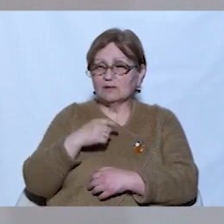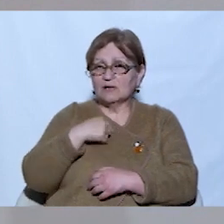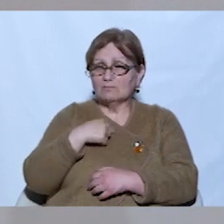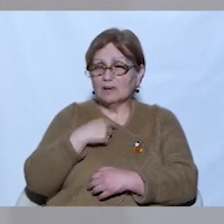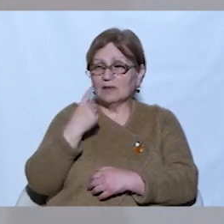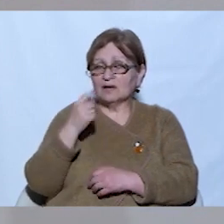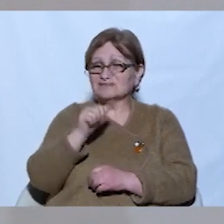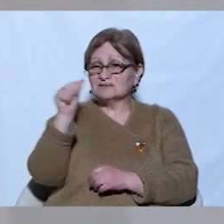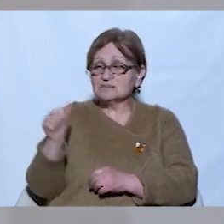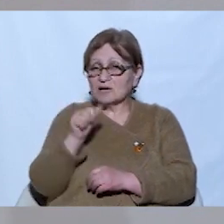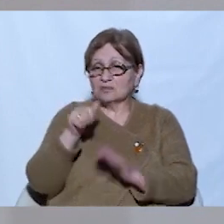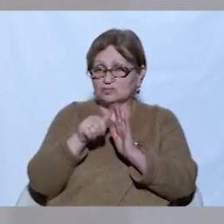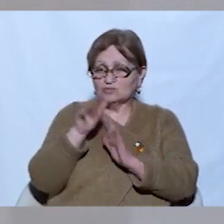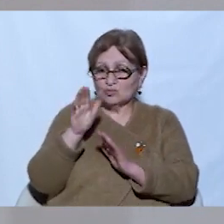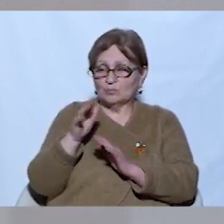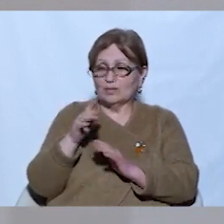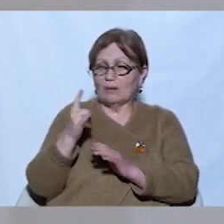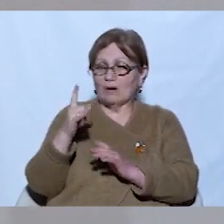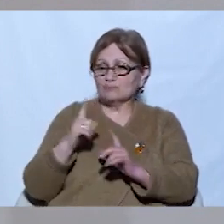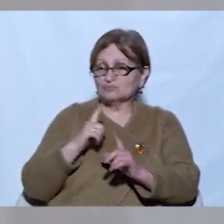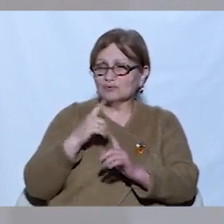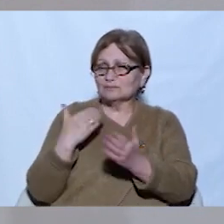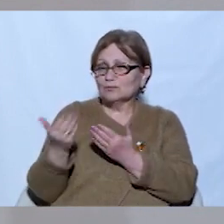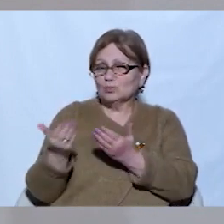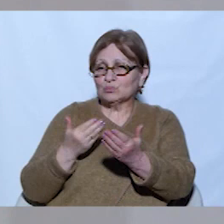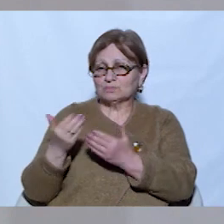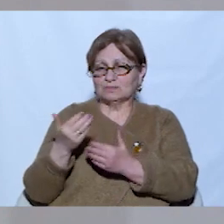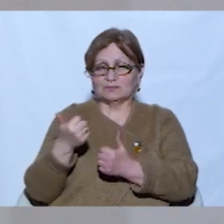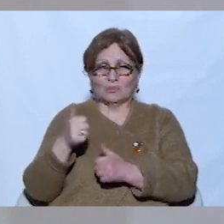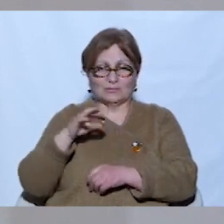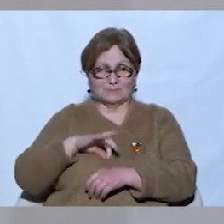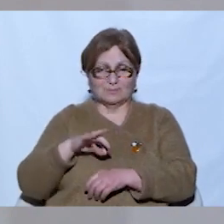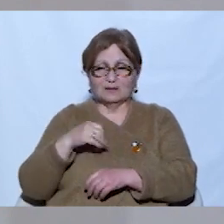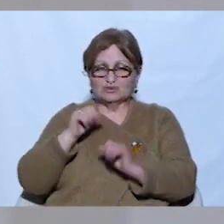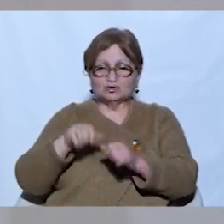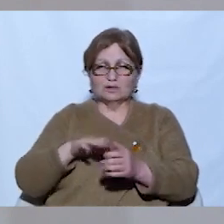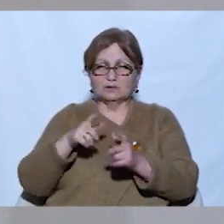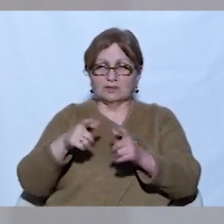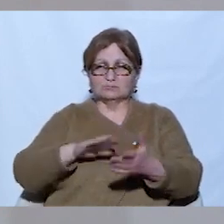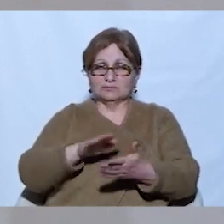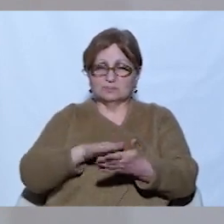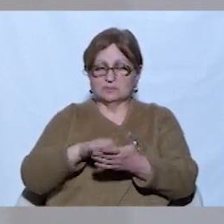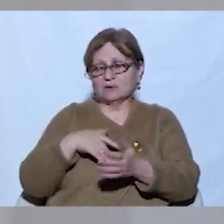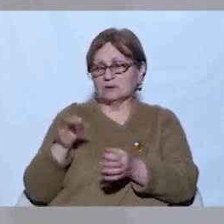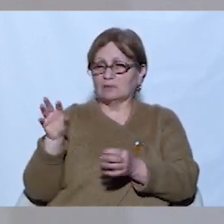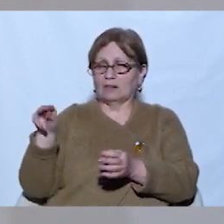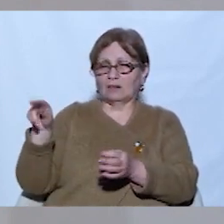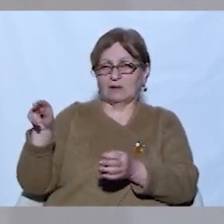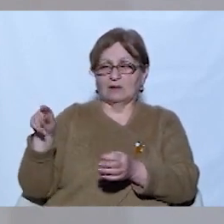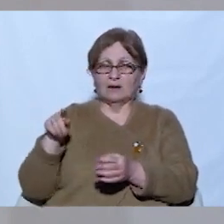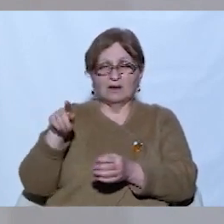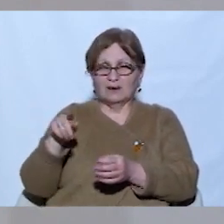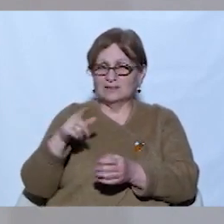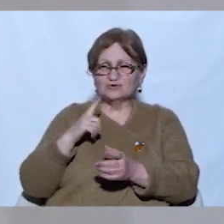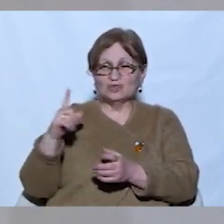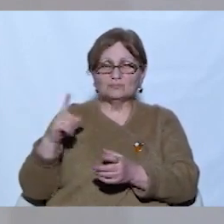სახლის პროცესში, ხო? მთავარი არის მე ის ერთი კონკრეტული საათი, როგორ გამოვიყენე ჩემს ბავშვთან ურთიერთობის პროცესში. მე შეიძლება ჭურჭელს ვრეცხავდე